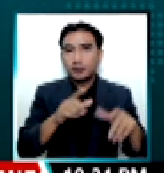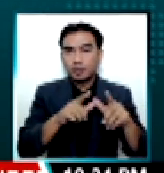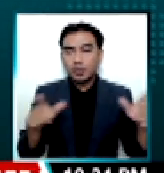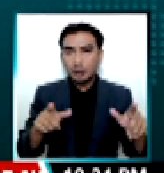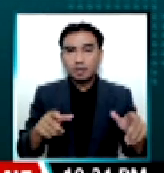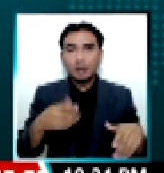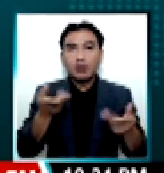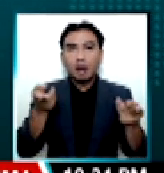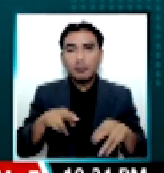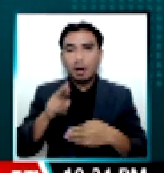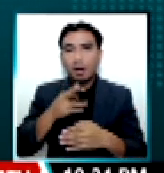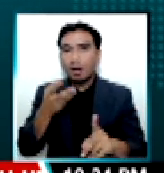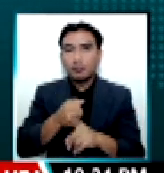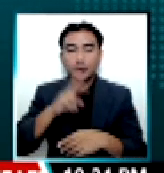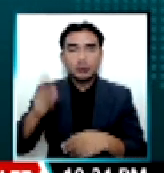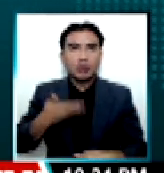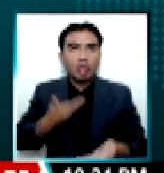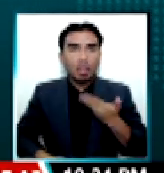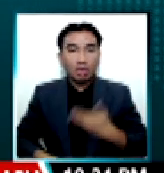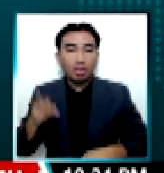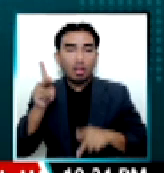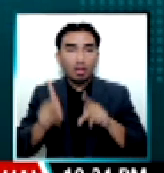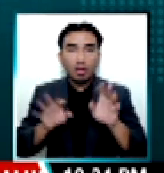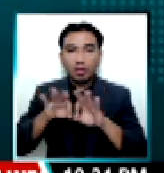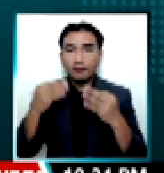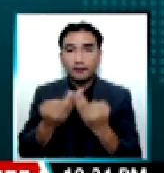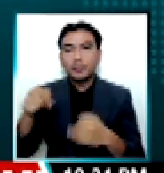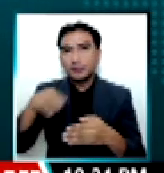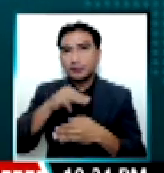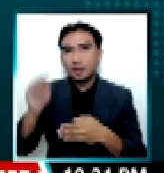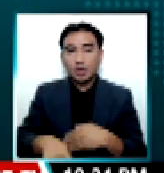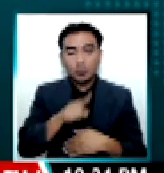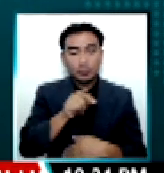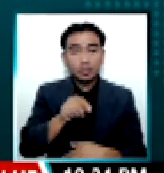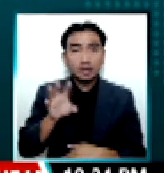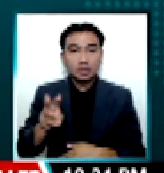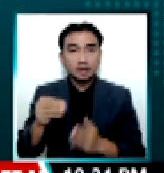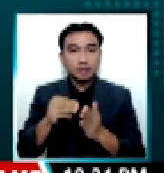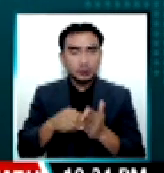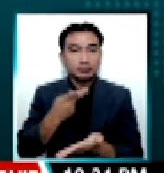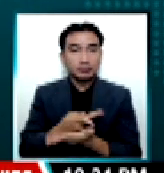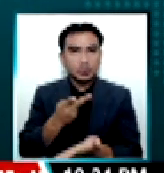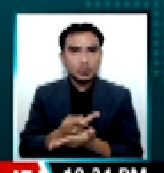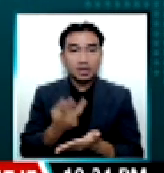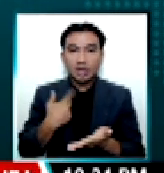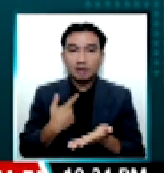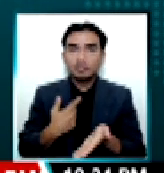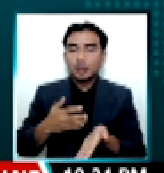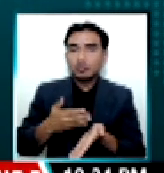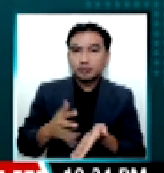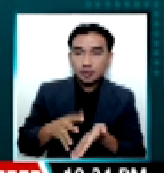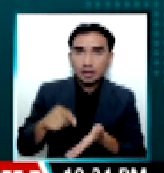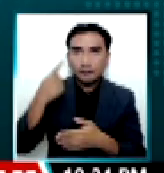ng 640,000 na pamilya sa Metro Manila. 1.6 billion pesos sa halaga ng sahod daw ang nawawala sa mga manggagawa sa